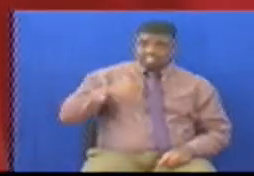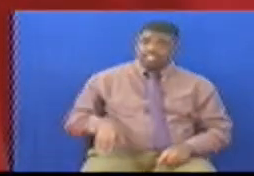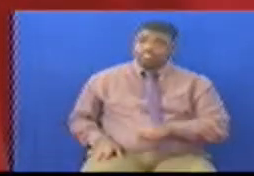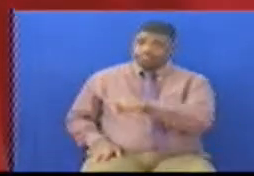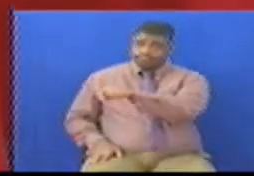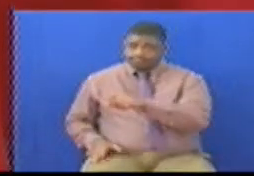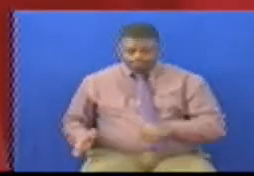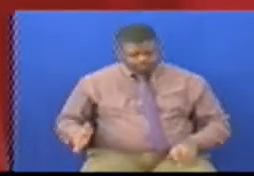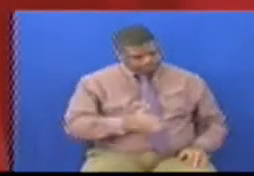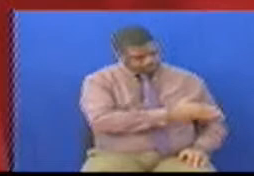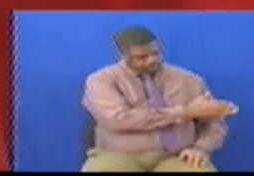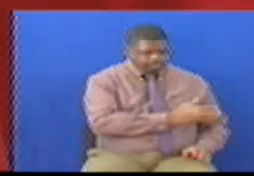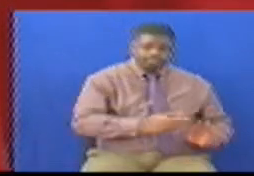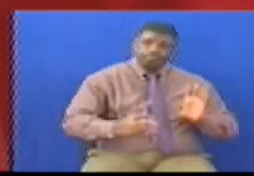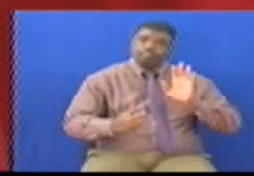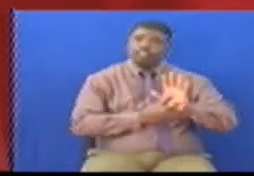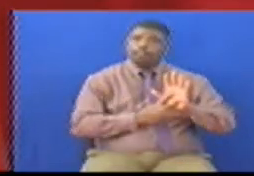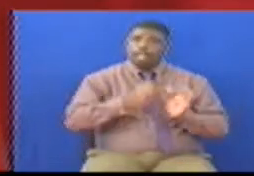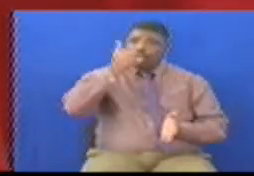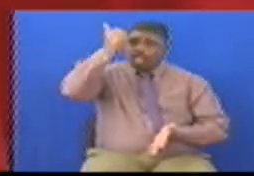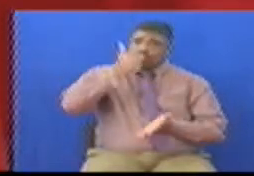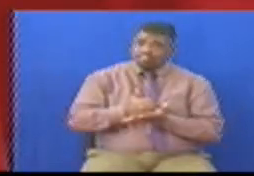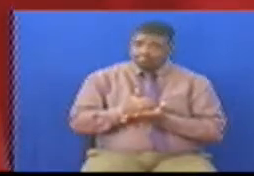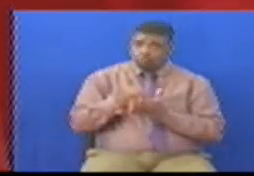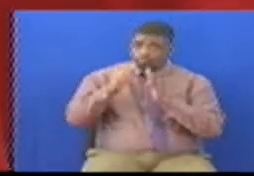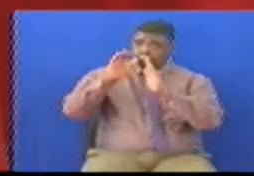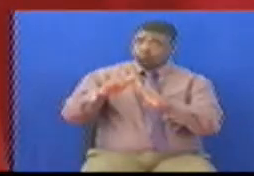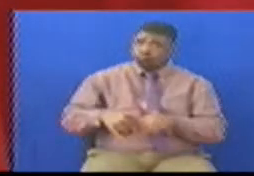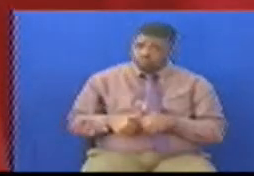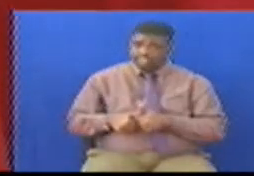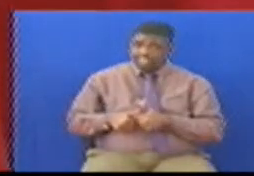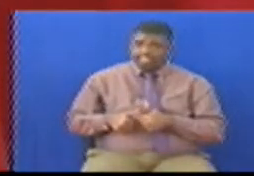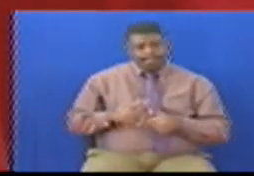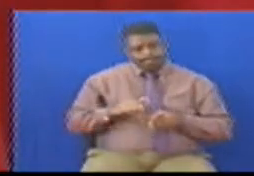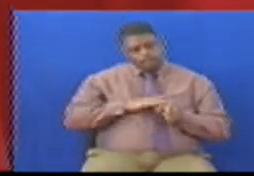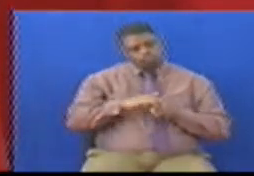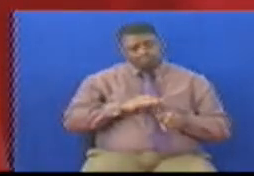7. Mheshimiwa Spika, matumizi ya shilingi bilioni